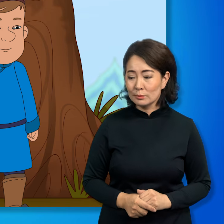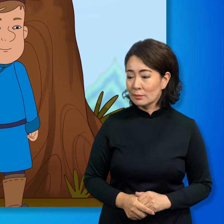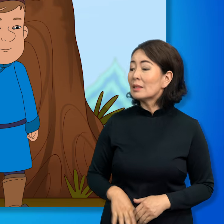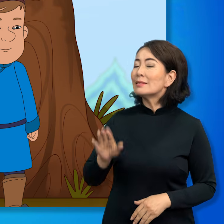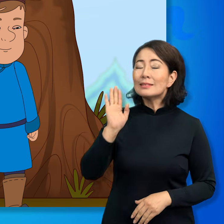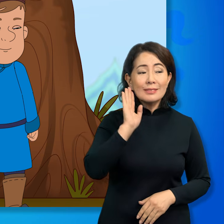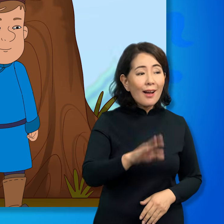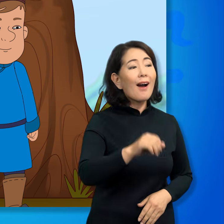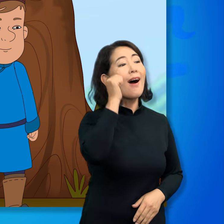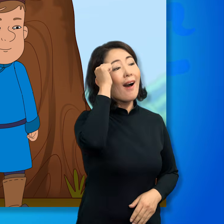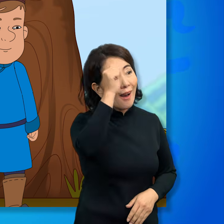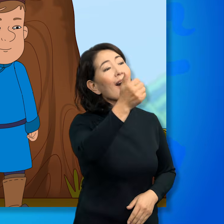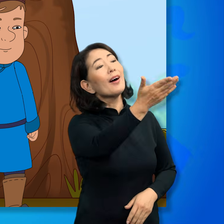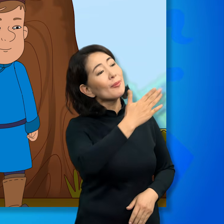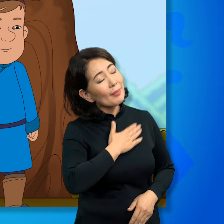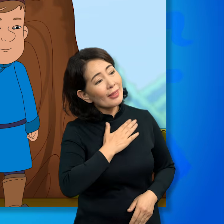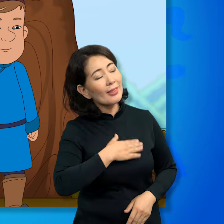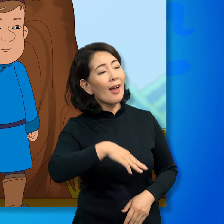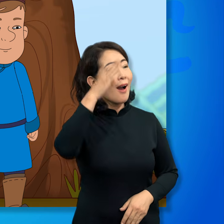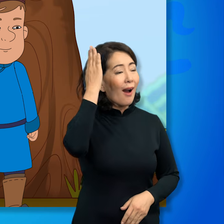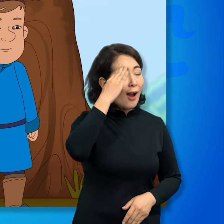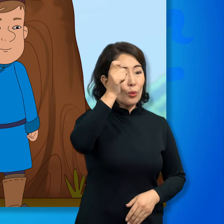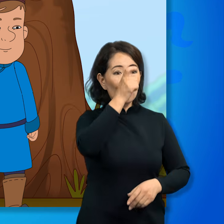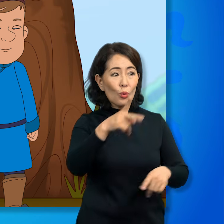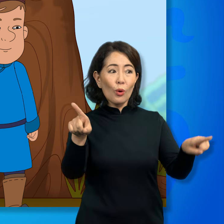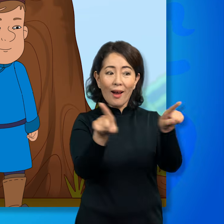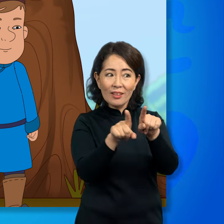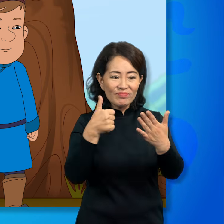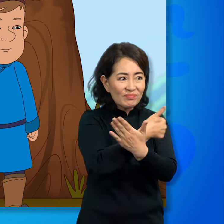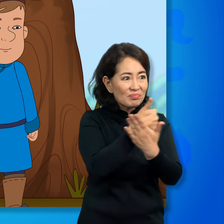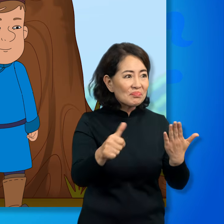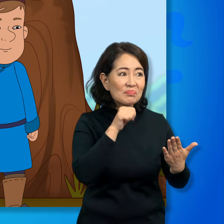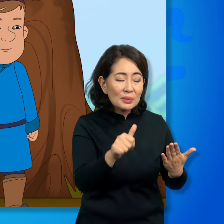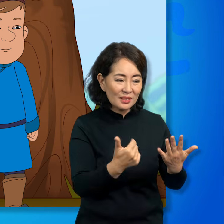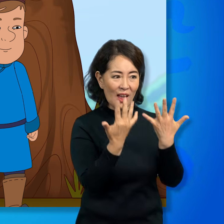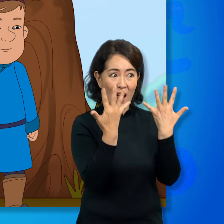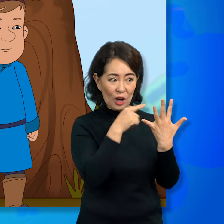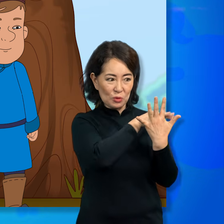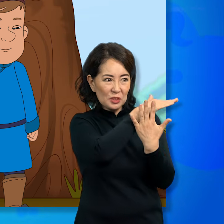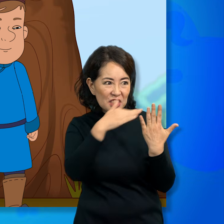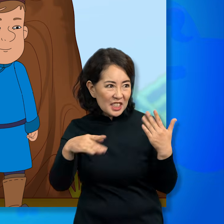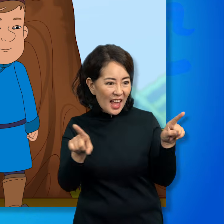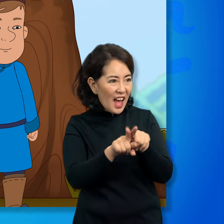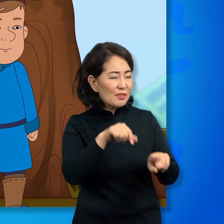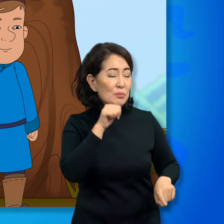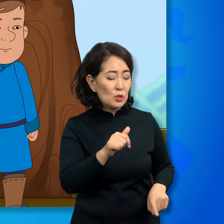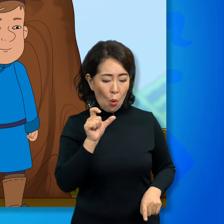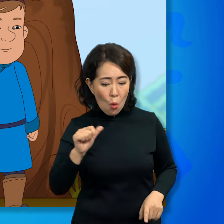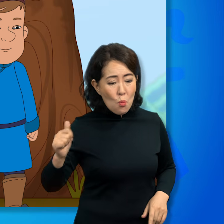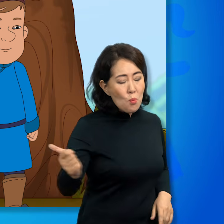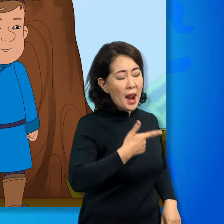Та ах минь аавын хүү эдэлгүй 13 тэгшгүй гэж хүн